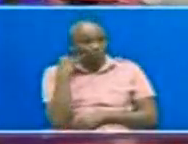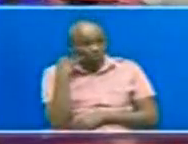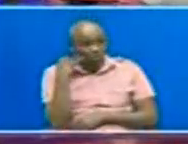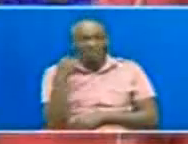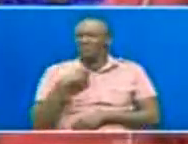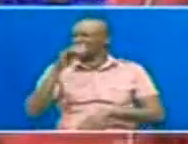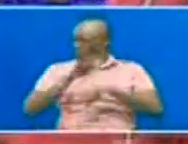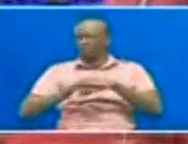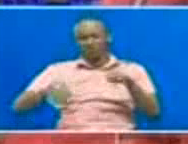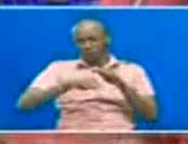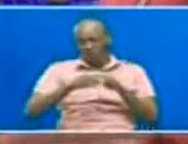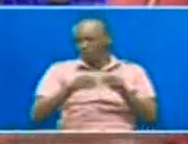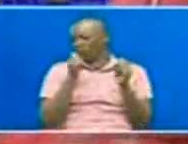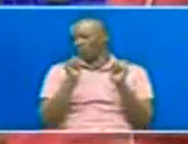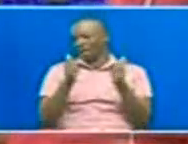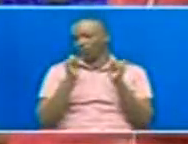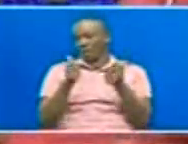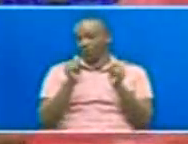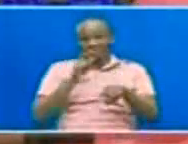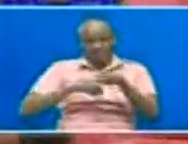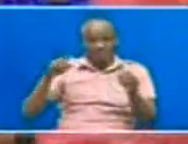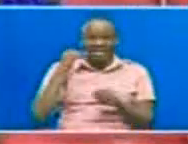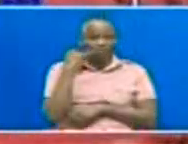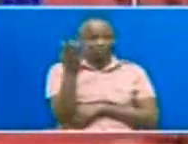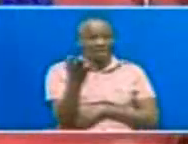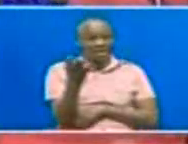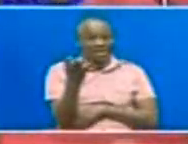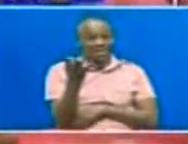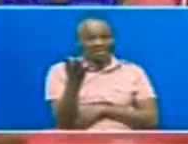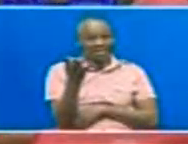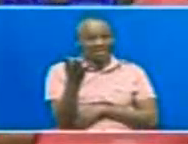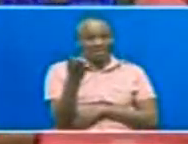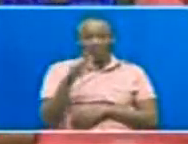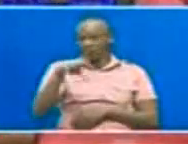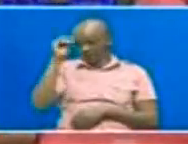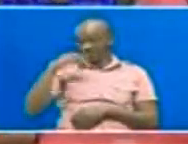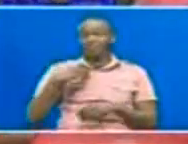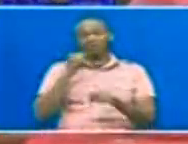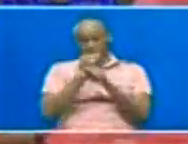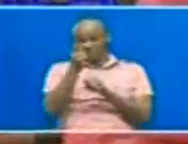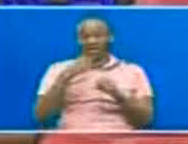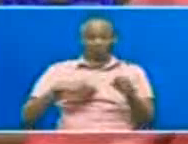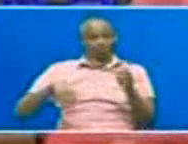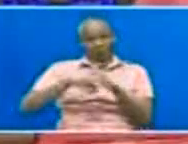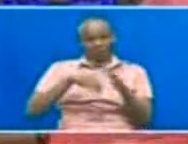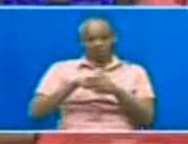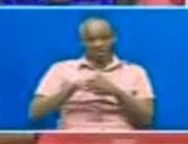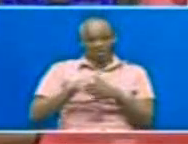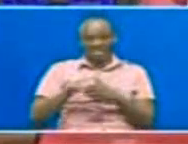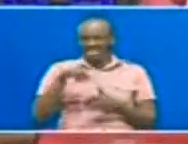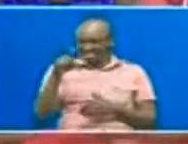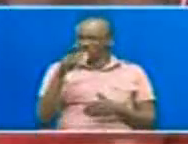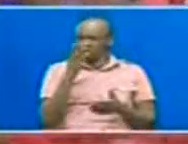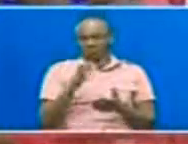Yeah. Ikawa ukienda Nakuru, huko Nakuru ndio utapata kazi ya kucheza mpira. And that was home of